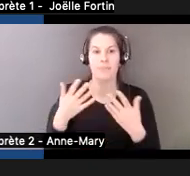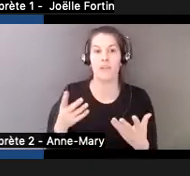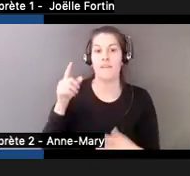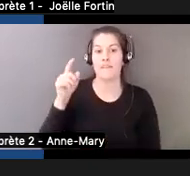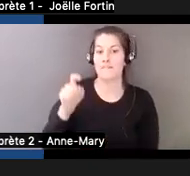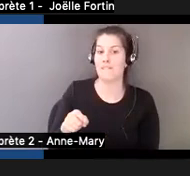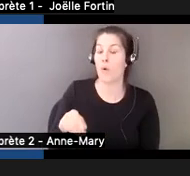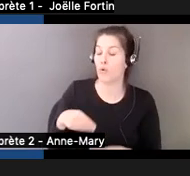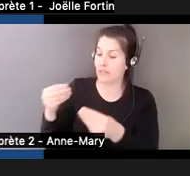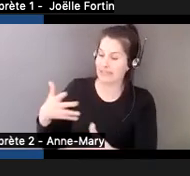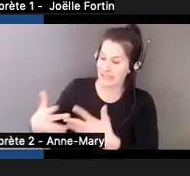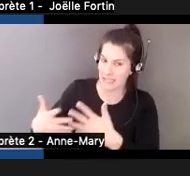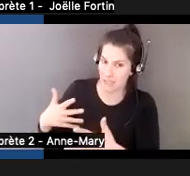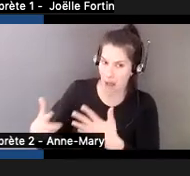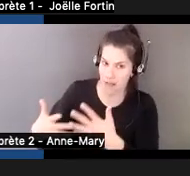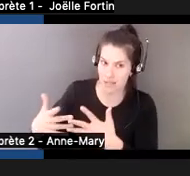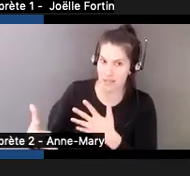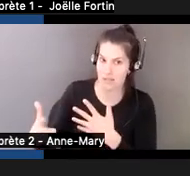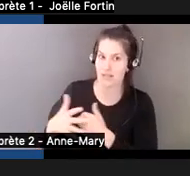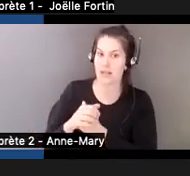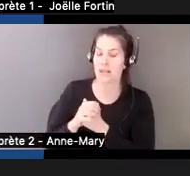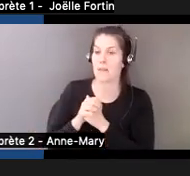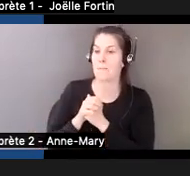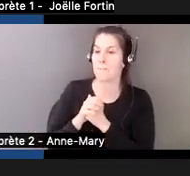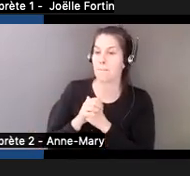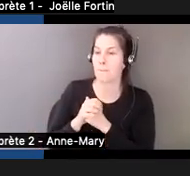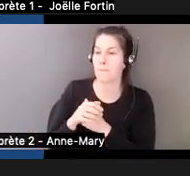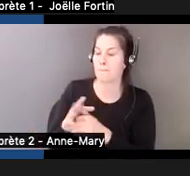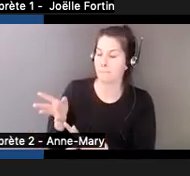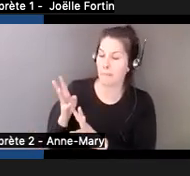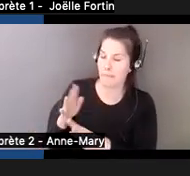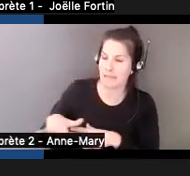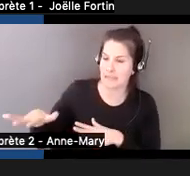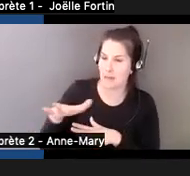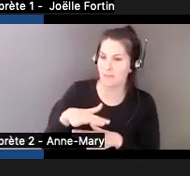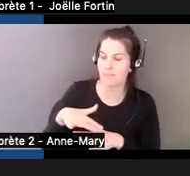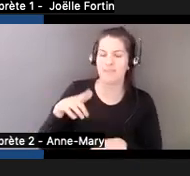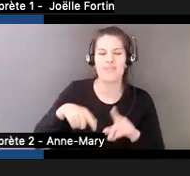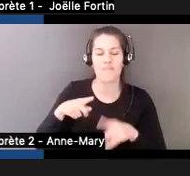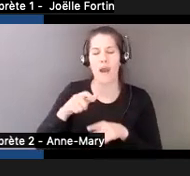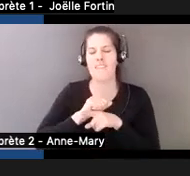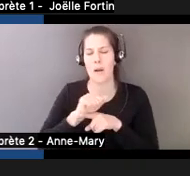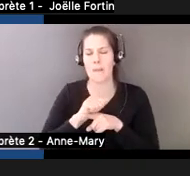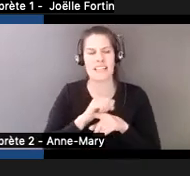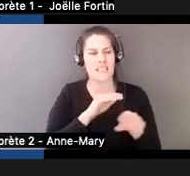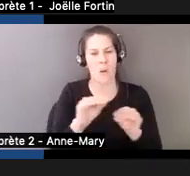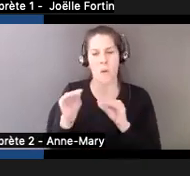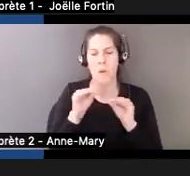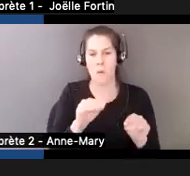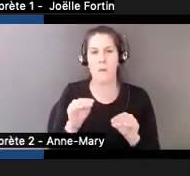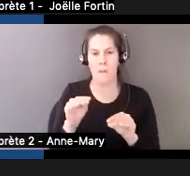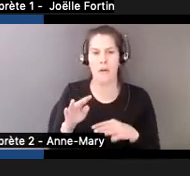accordé à la personne atteinte. Souvent, dans mes formations, je vais entendre des intervenants issus des résidences, comme on dit, ils vont parler de la